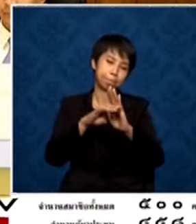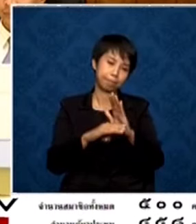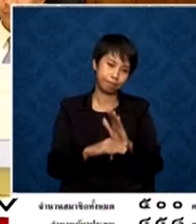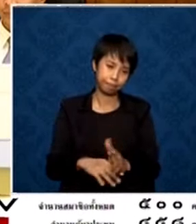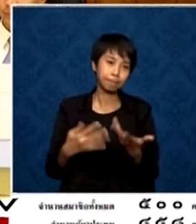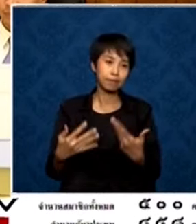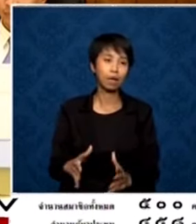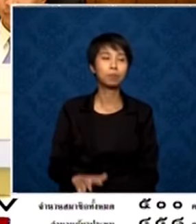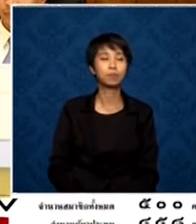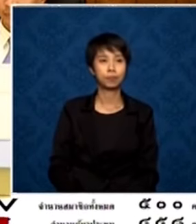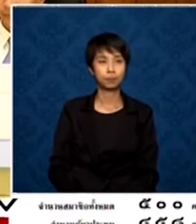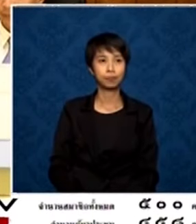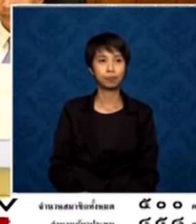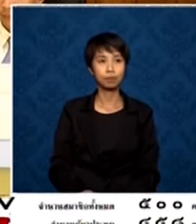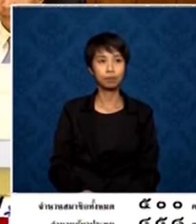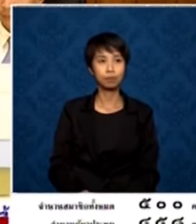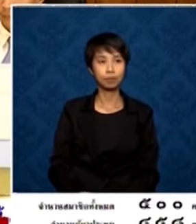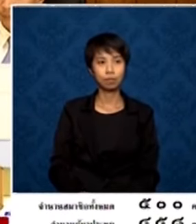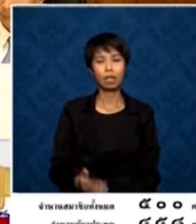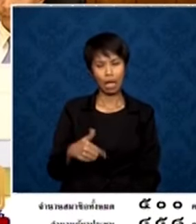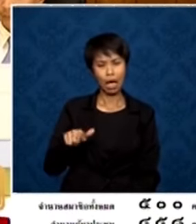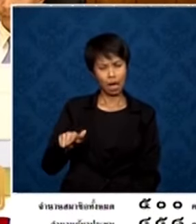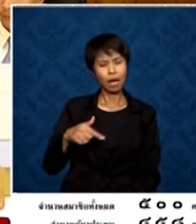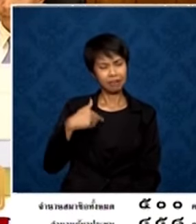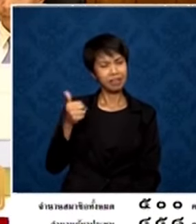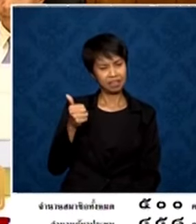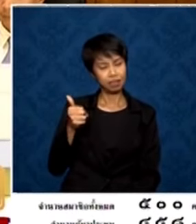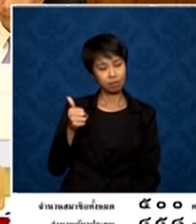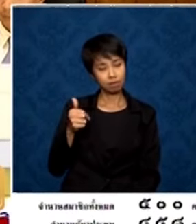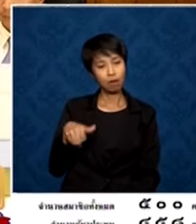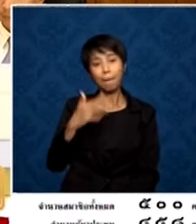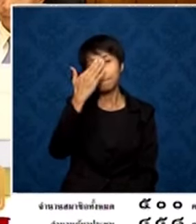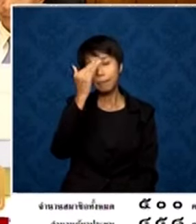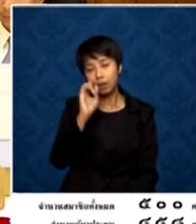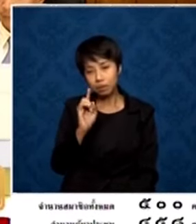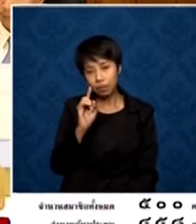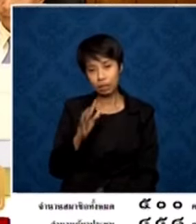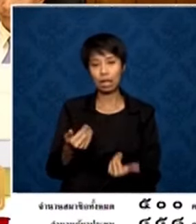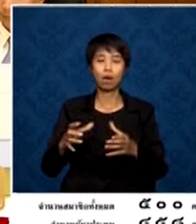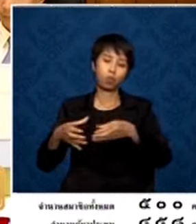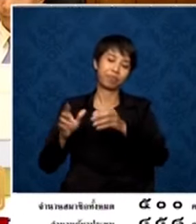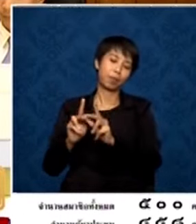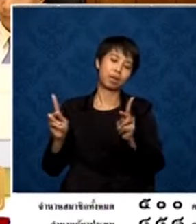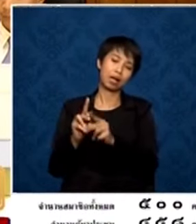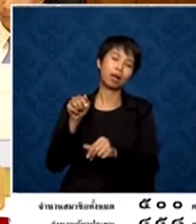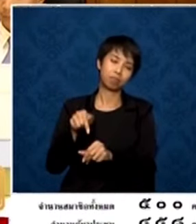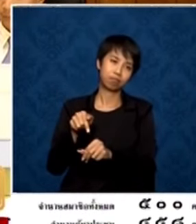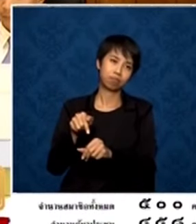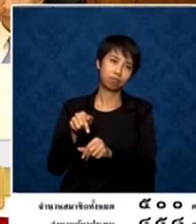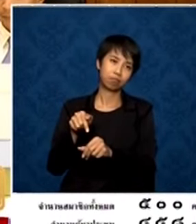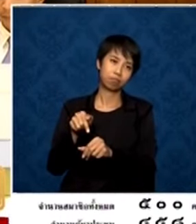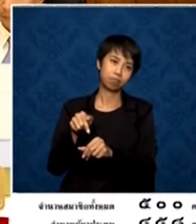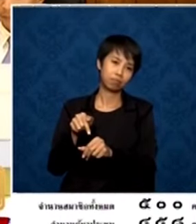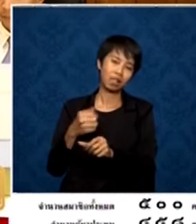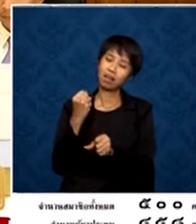ได้ยังไงคือถ้ามีการติดพนันเกิดขึ้นสามารถแจ้งเข้าไปที่หน่วยงานที่ต้องสร้างขึ้นมากำกับโดยเฉพาะเพื่อที่จะพิสูจน์ทราบว่า